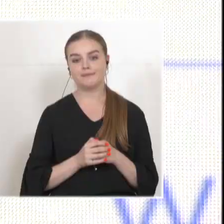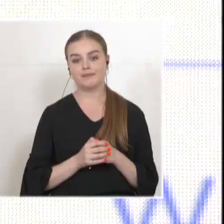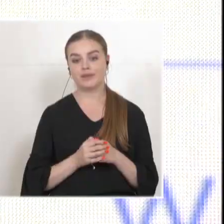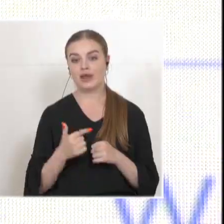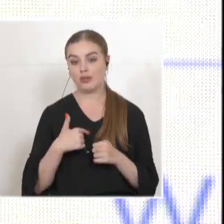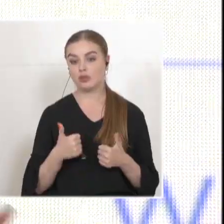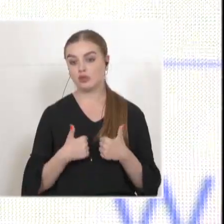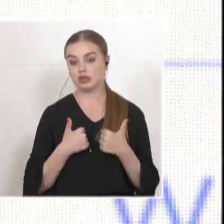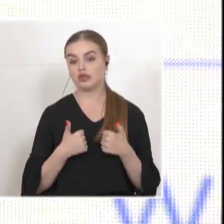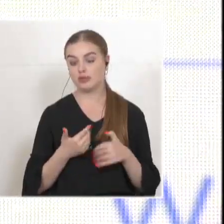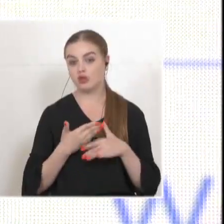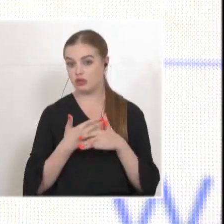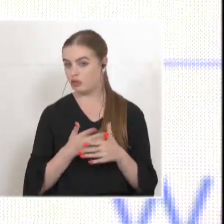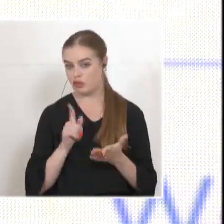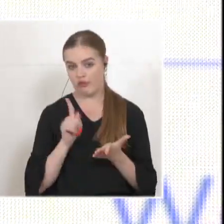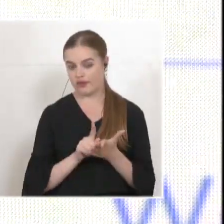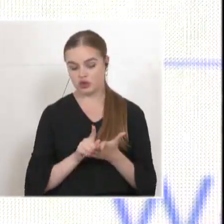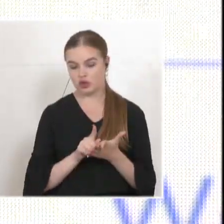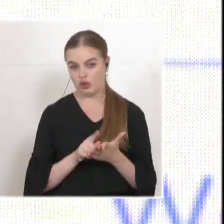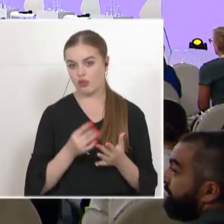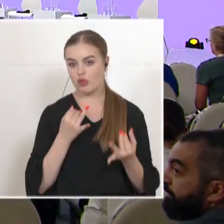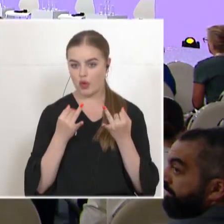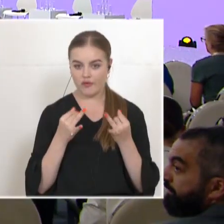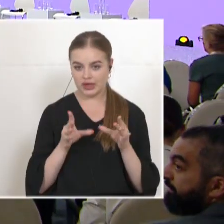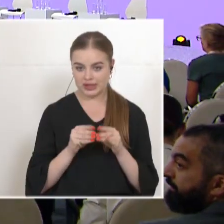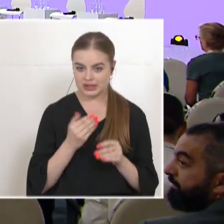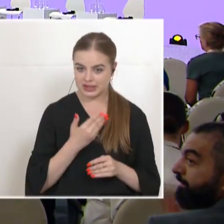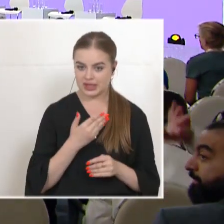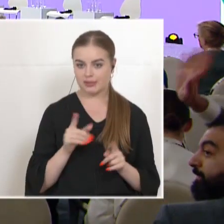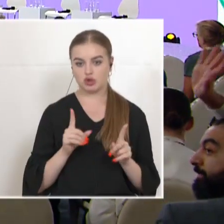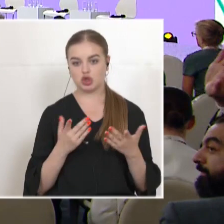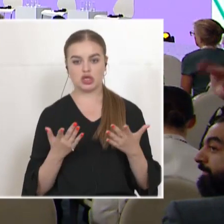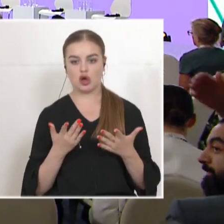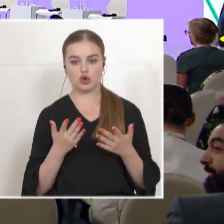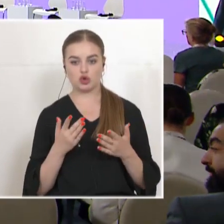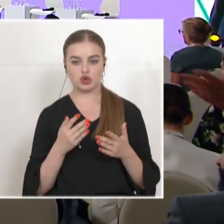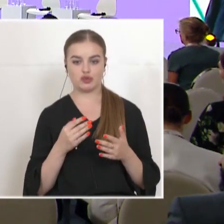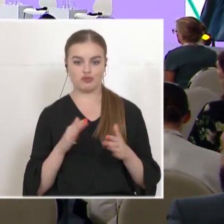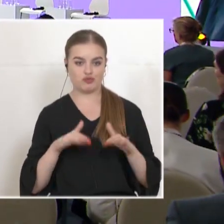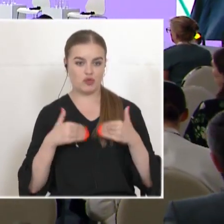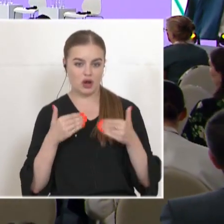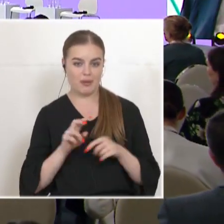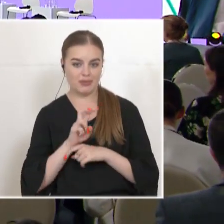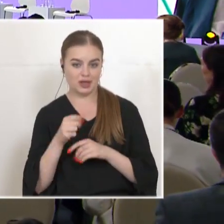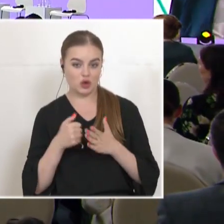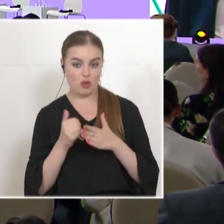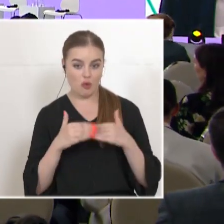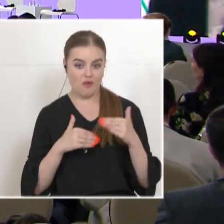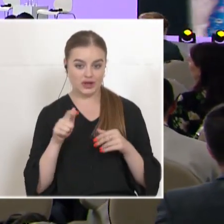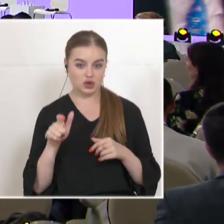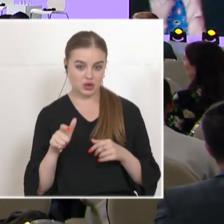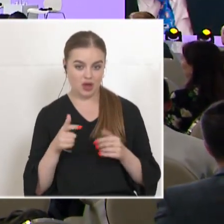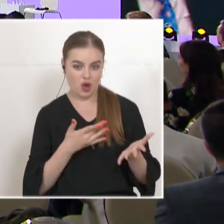б постаралася їм допомогти обов'язково. Поговорила б з ними чи якось порадила б кудись піти до професіоналів,